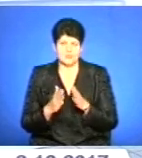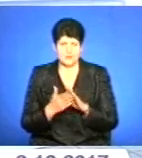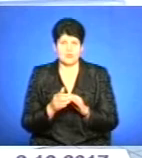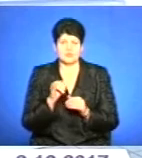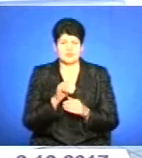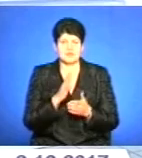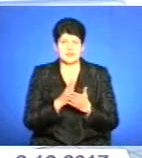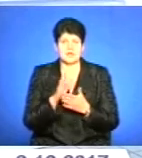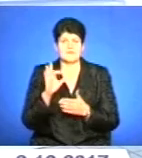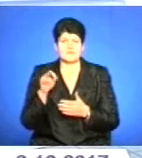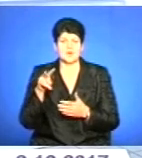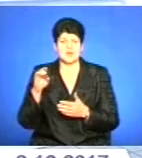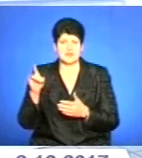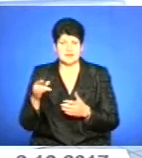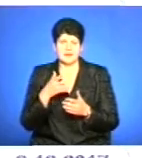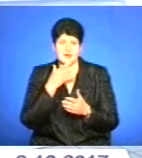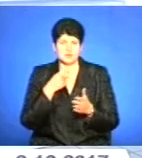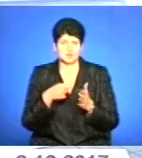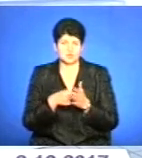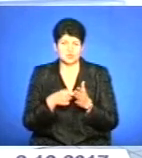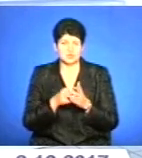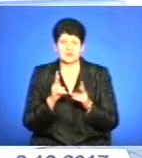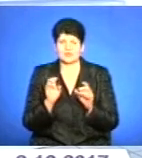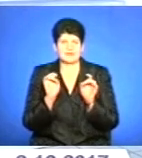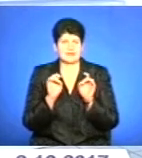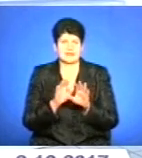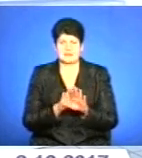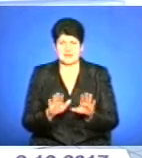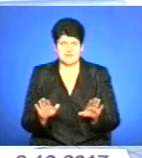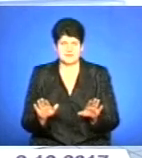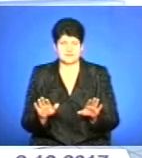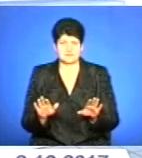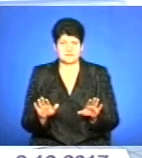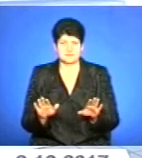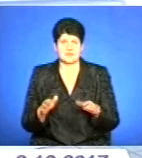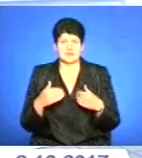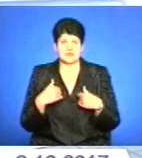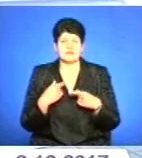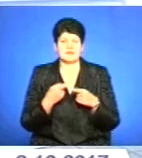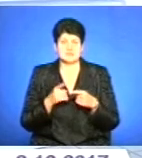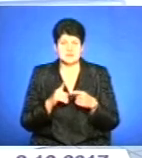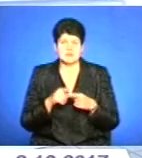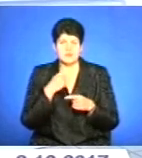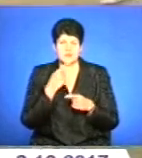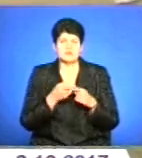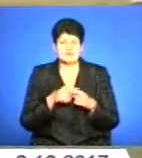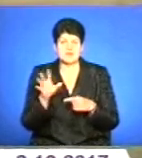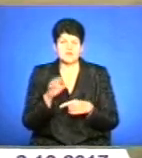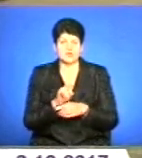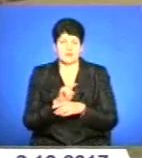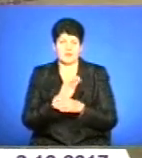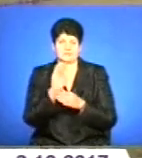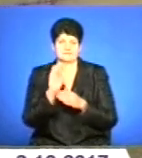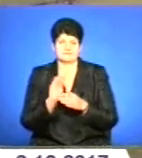них є вольєр, їх гарно годують, ніхто їх не кидав, і я це спростовую, і це є неправда.